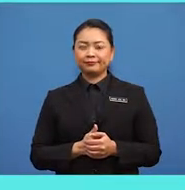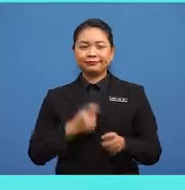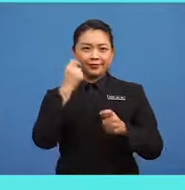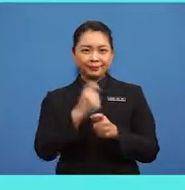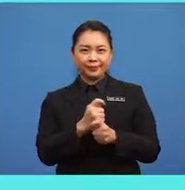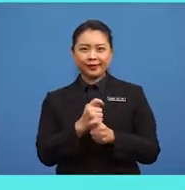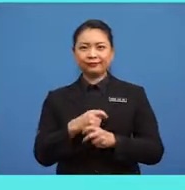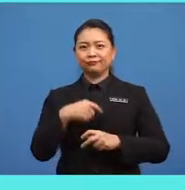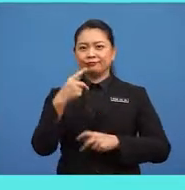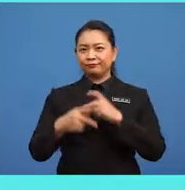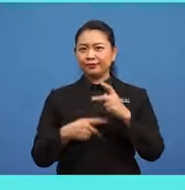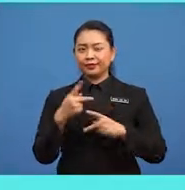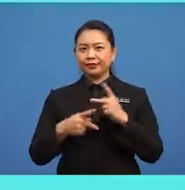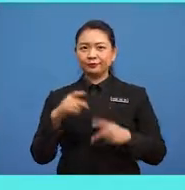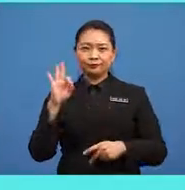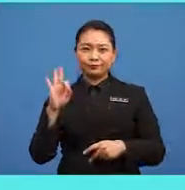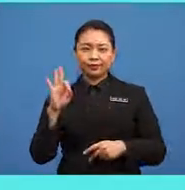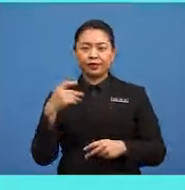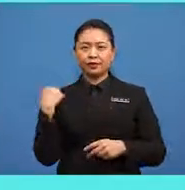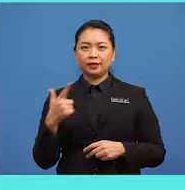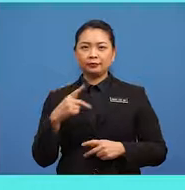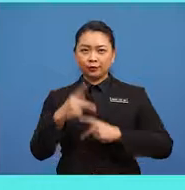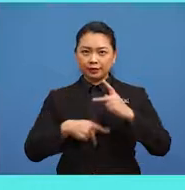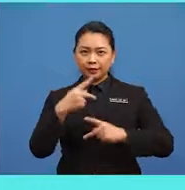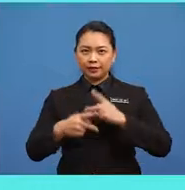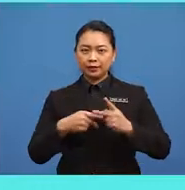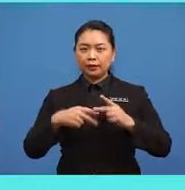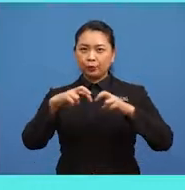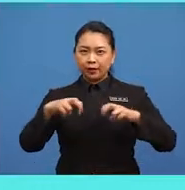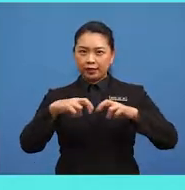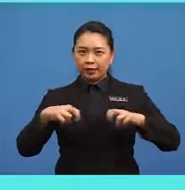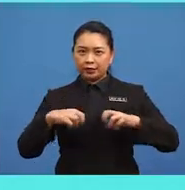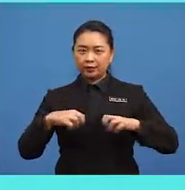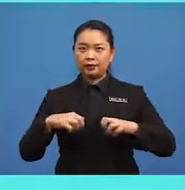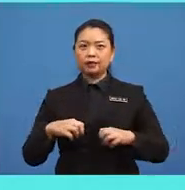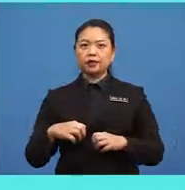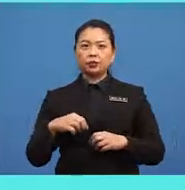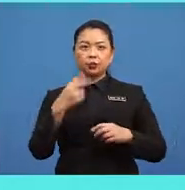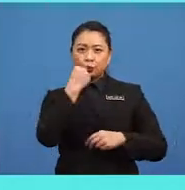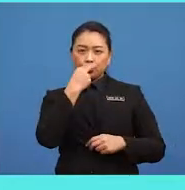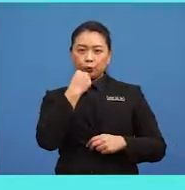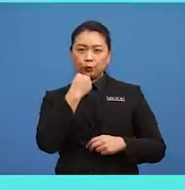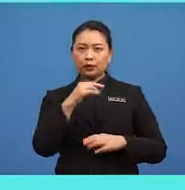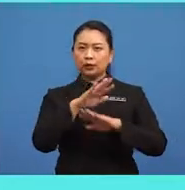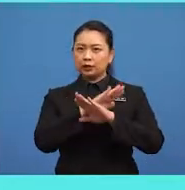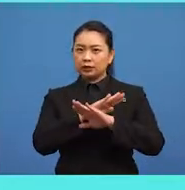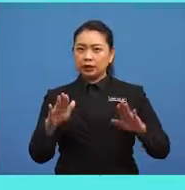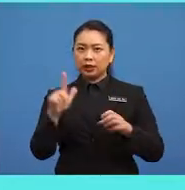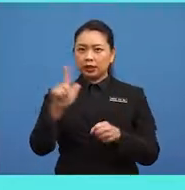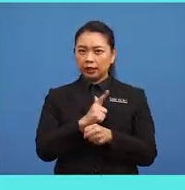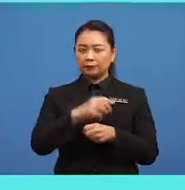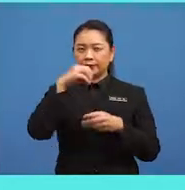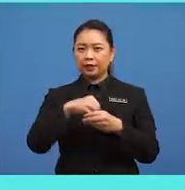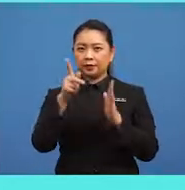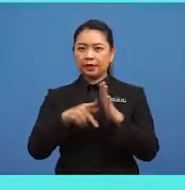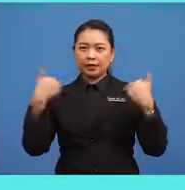Tepat sekali. Fermentasi ialah proses penguraian glukosa tidak lengkap